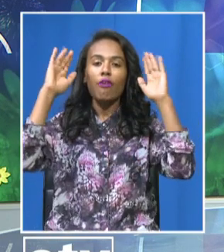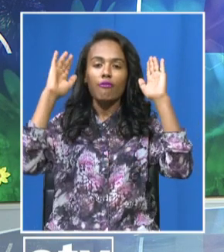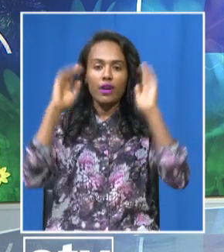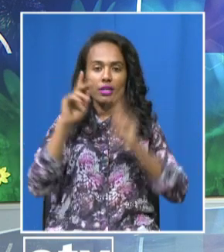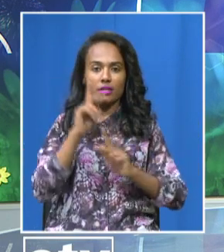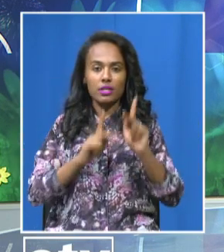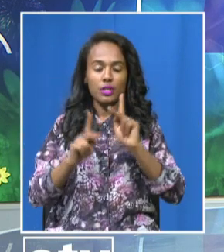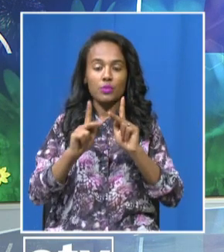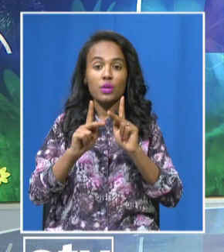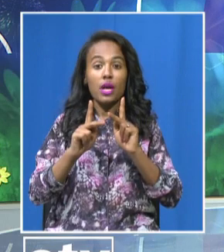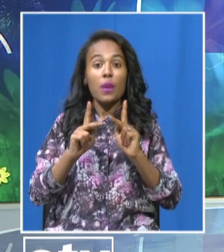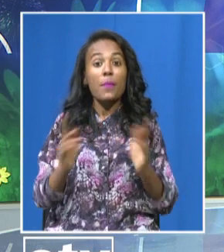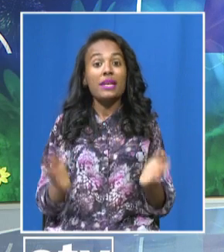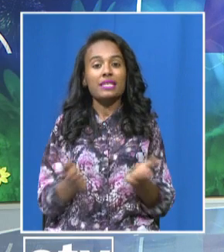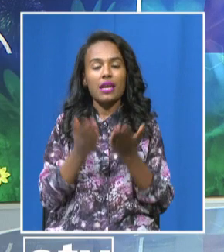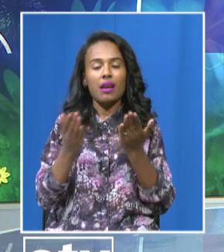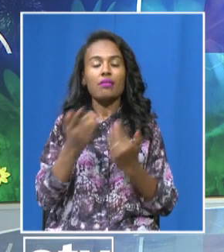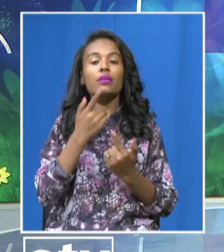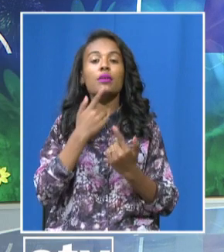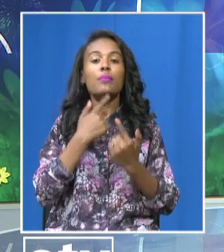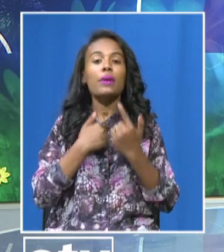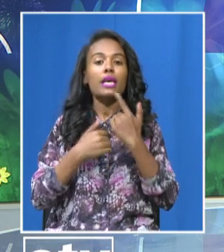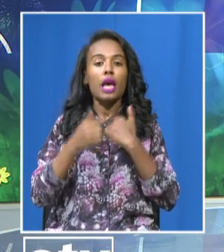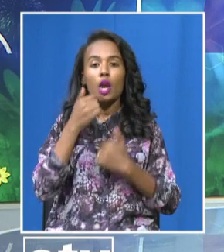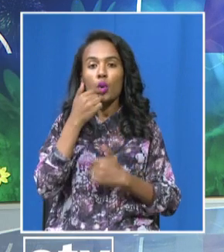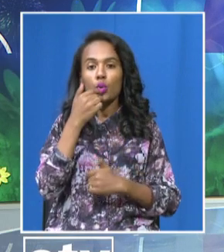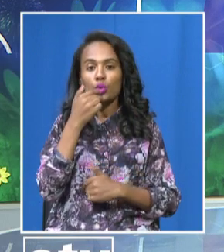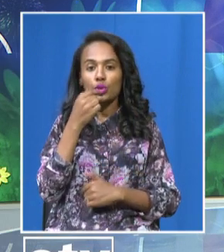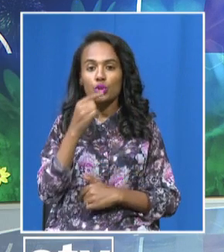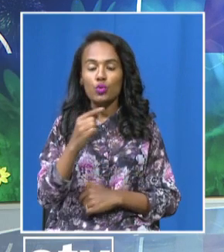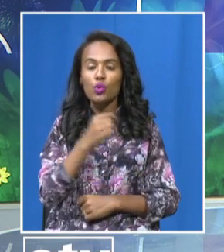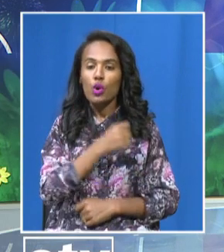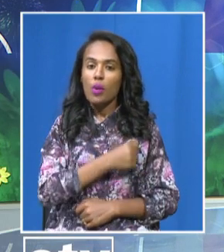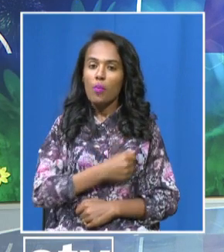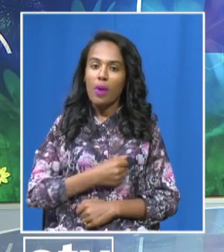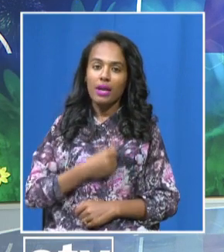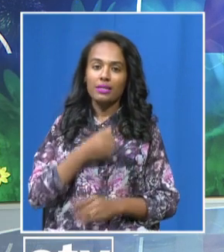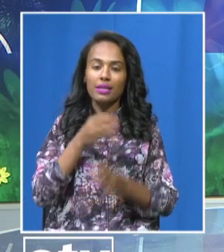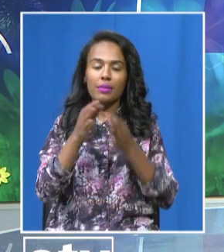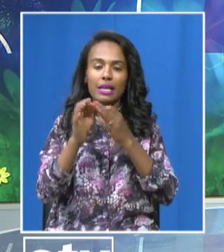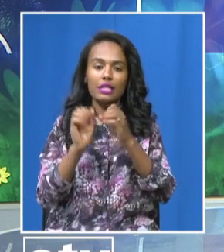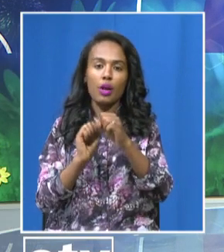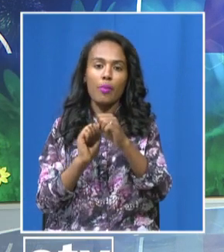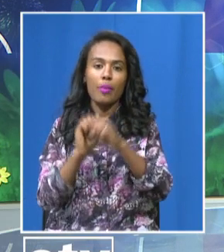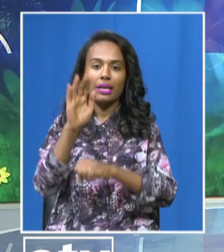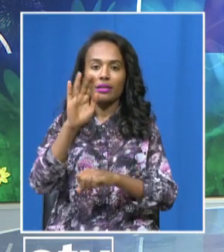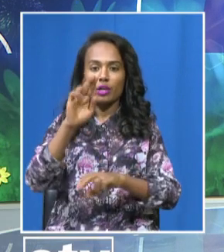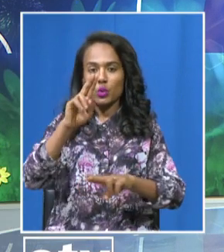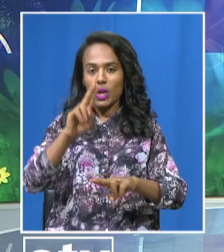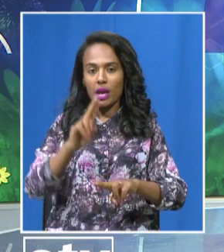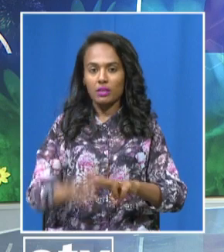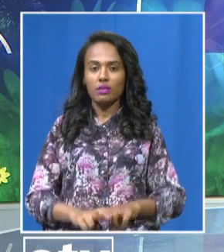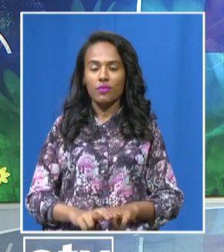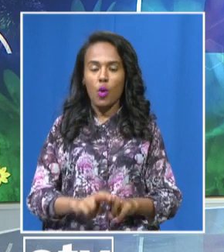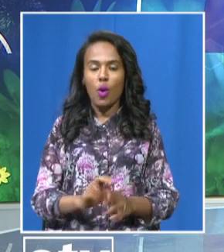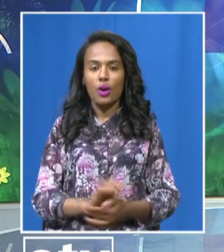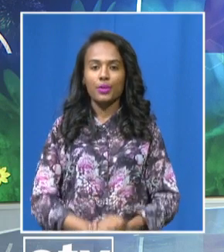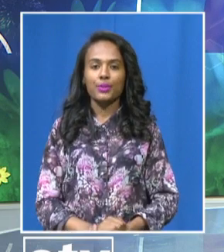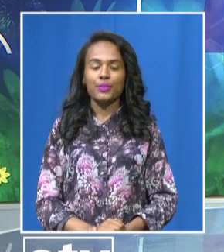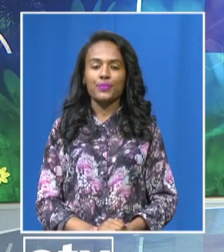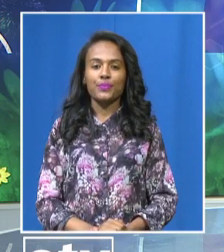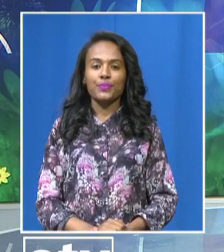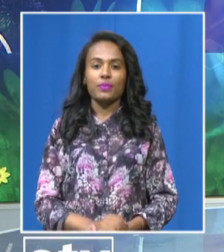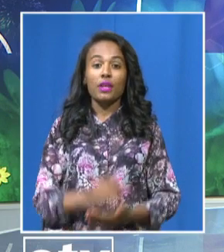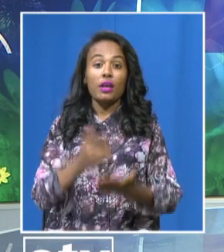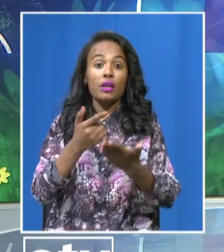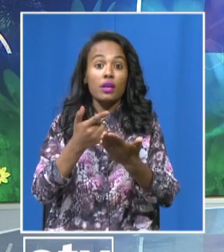ህዝብ መጽናናትን እመኛሉ ሲሉም በ ሐዘን መግለጫ መልእክታቸው ላይ አስፍረዋል።